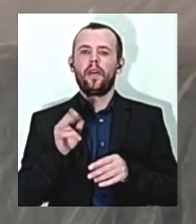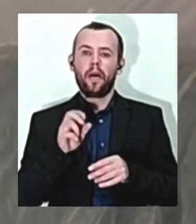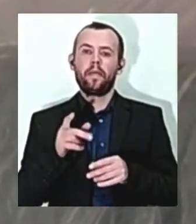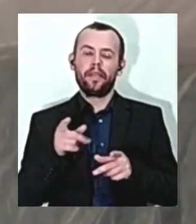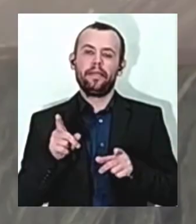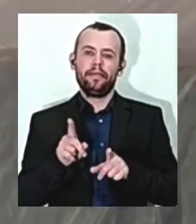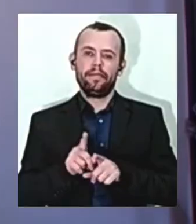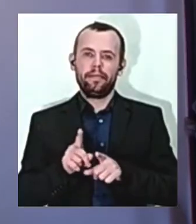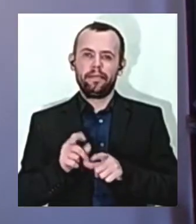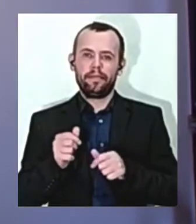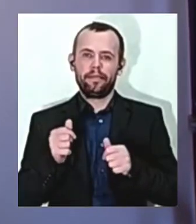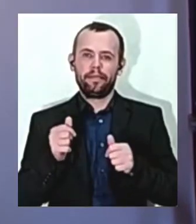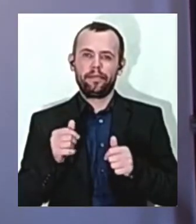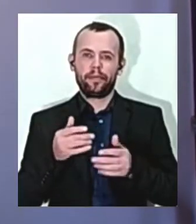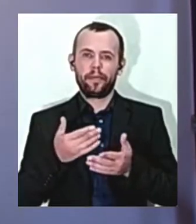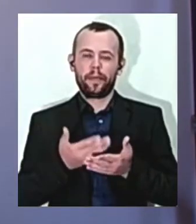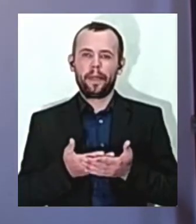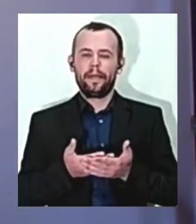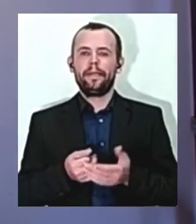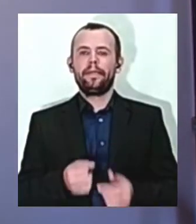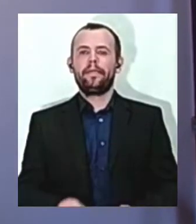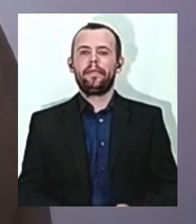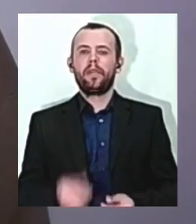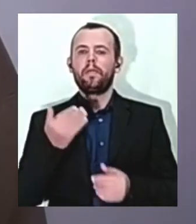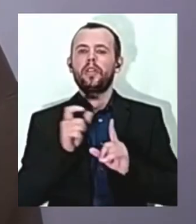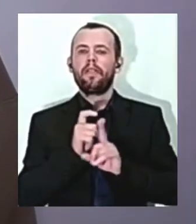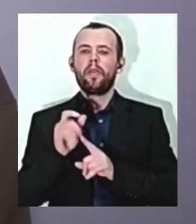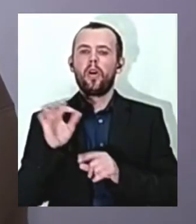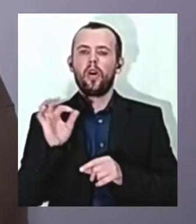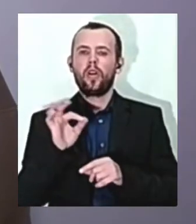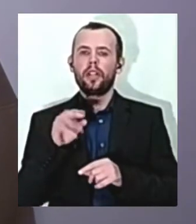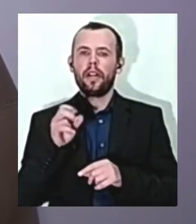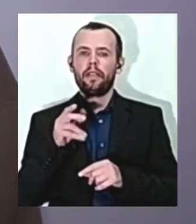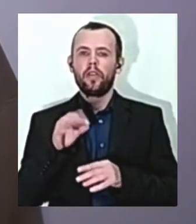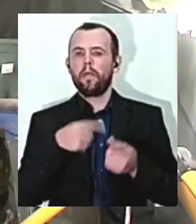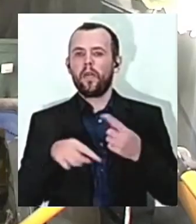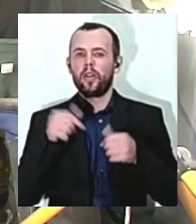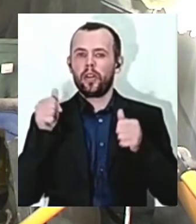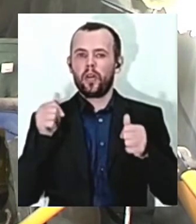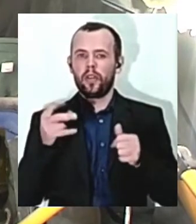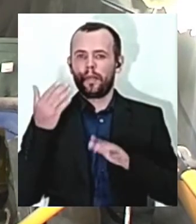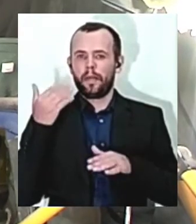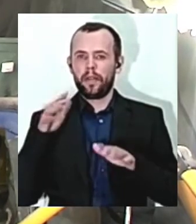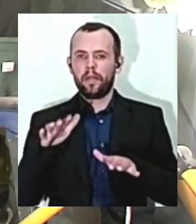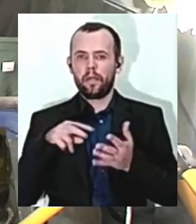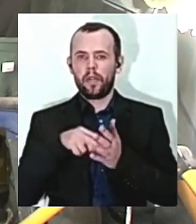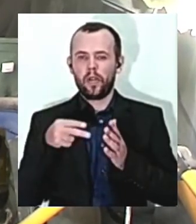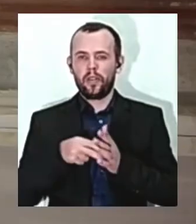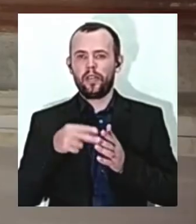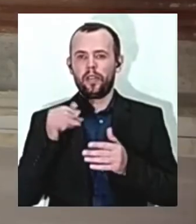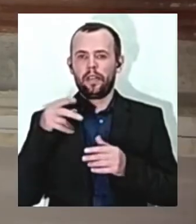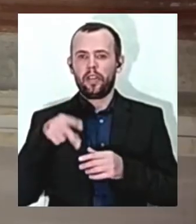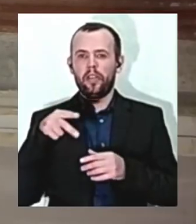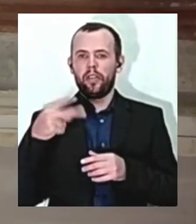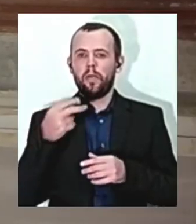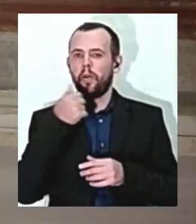виглядала 120 років назад. За словами Олександра Левицького, повернути картину на попереднє місце планують навесні 2022 року. Загалом